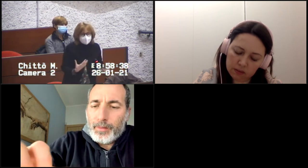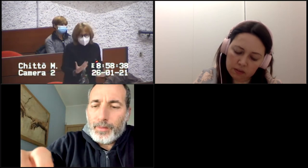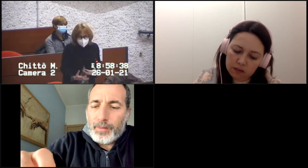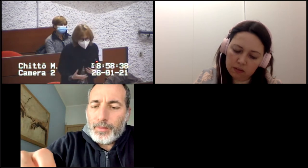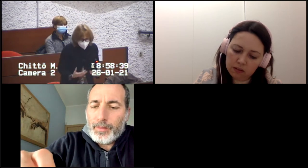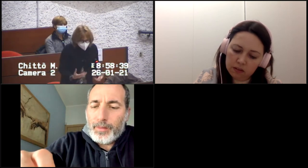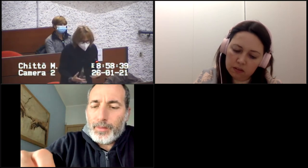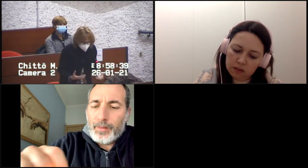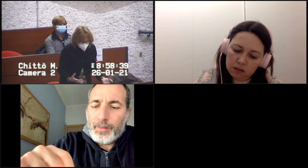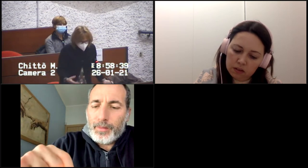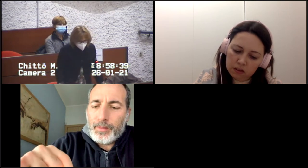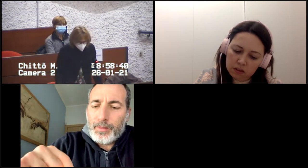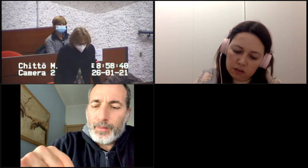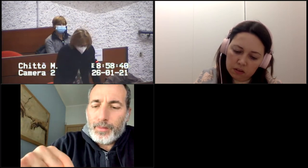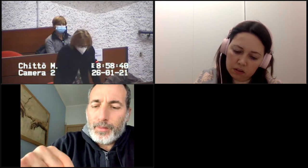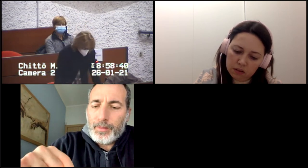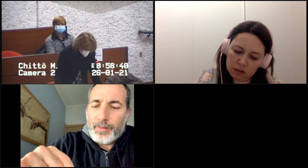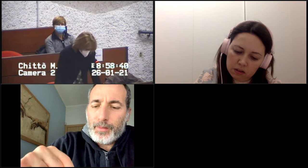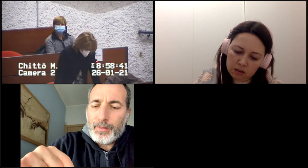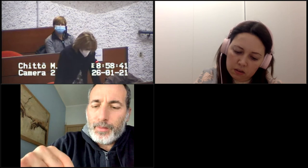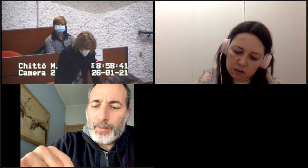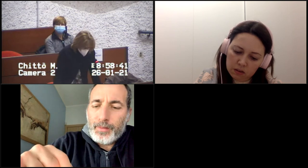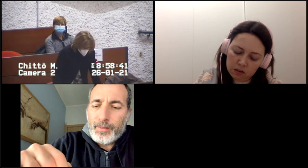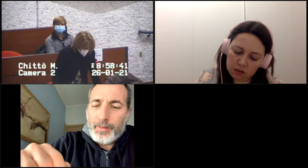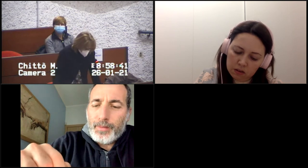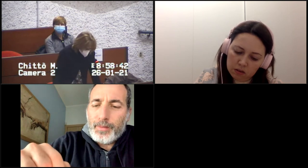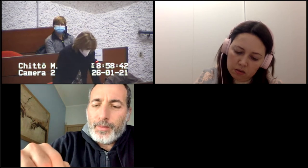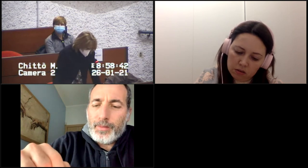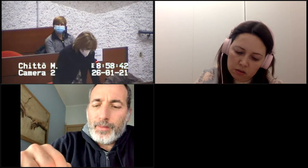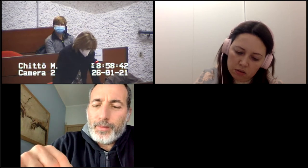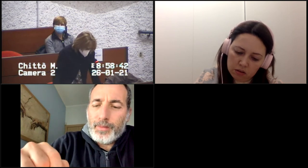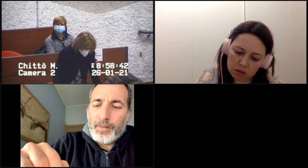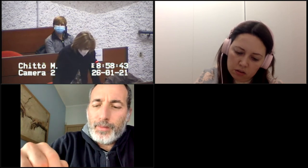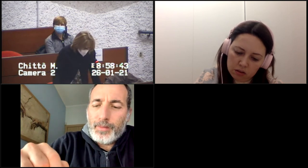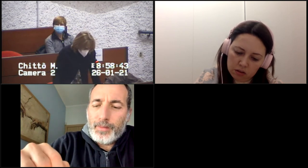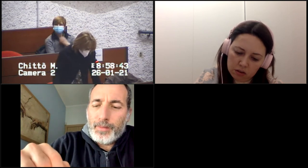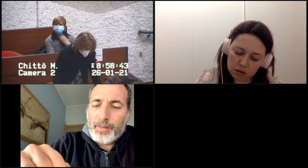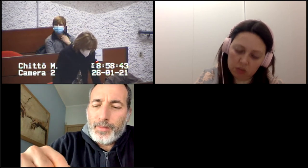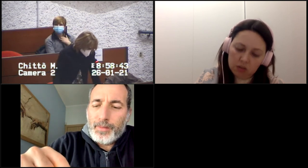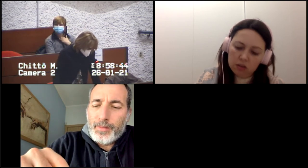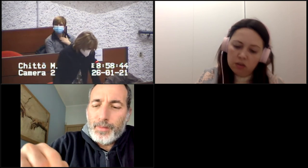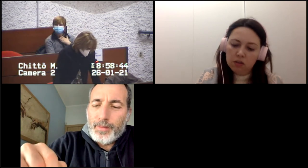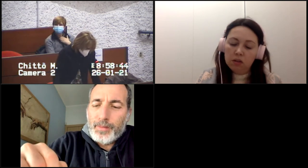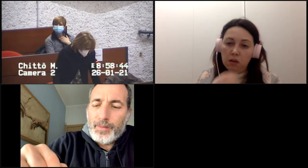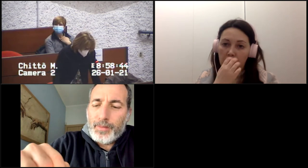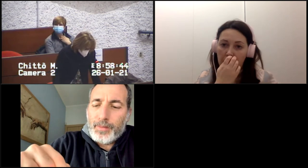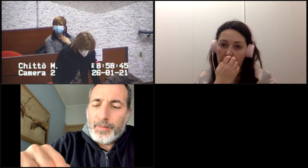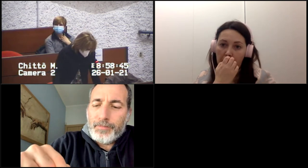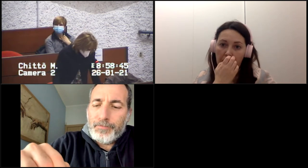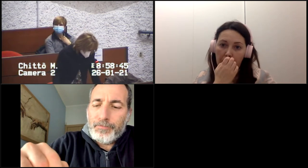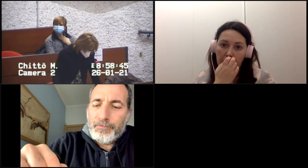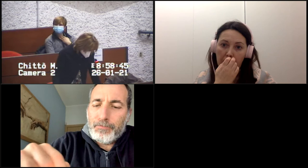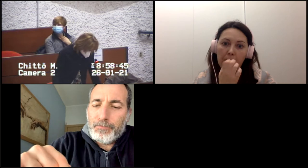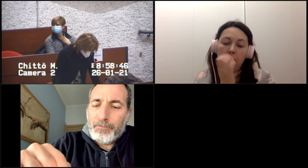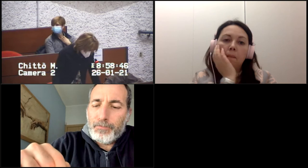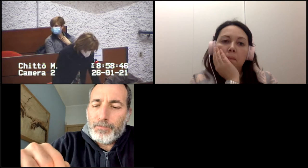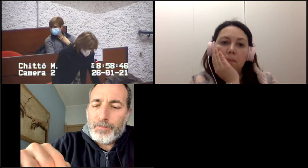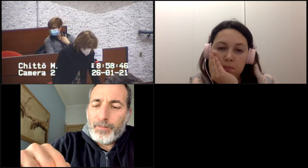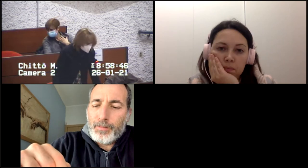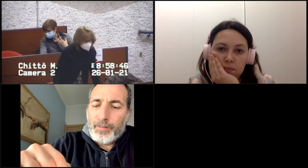arrivare a una premialità, laddove non viene applicata, una premialità volumetrica dell'indice del